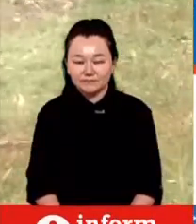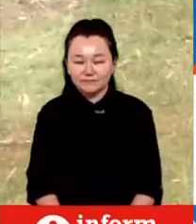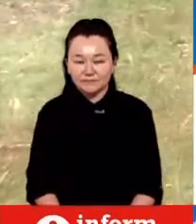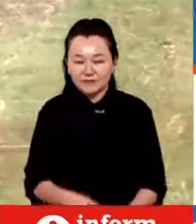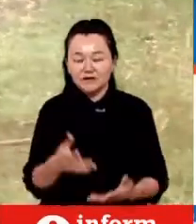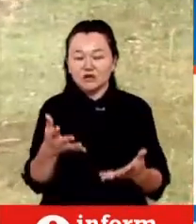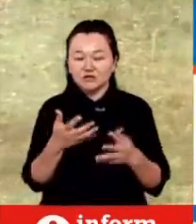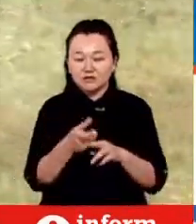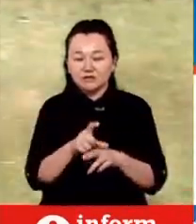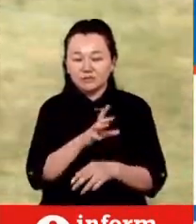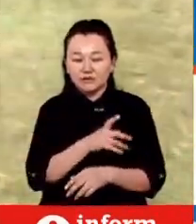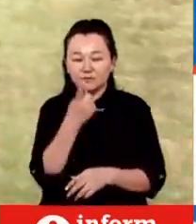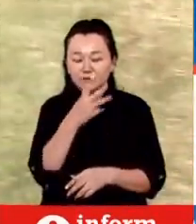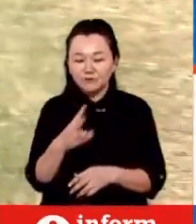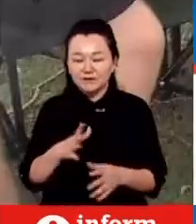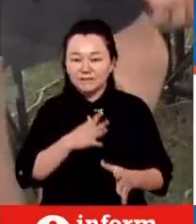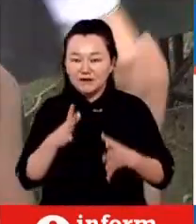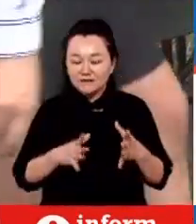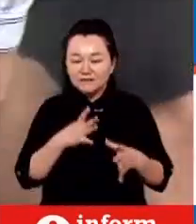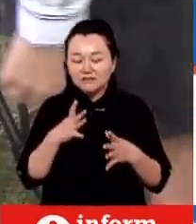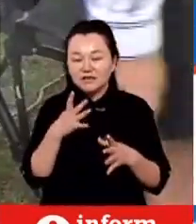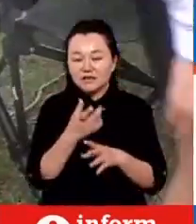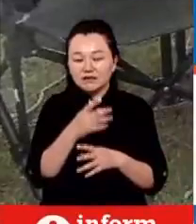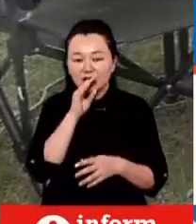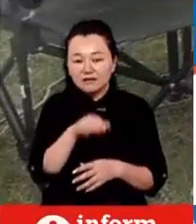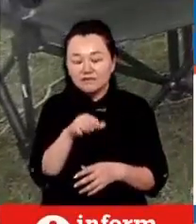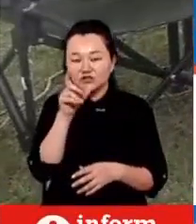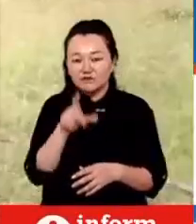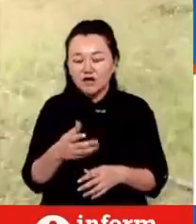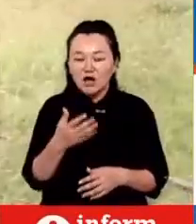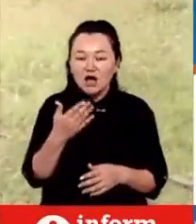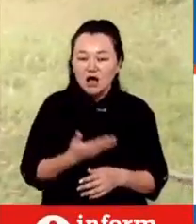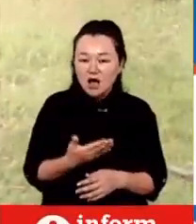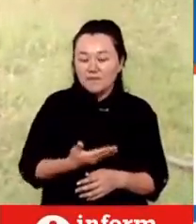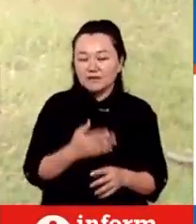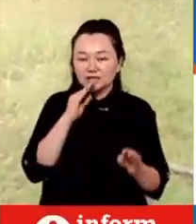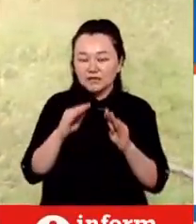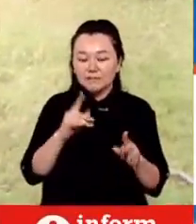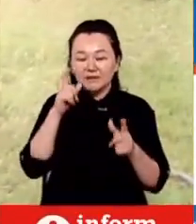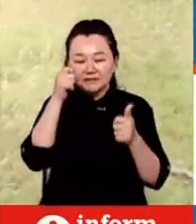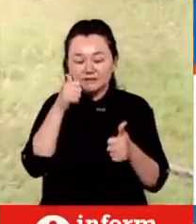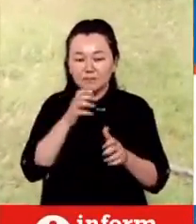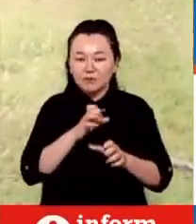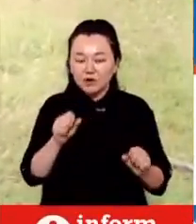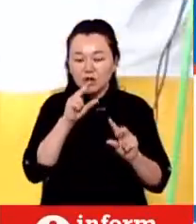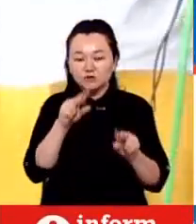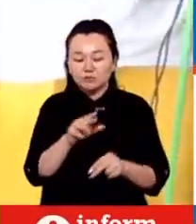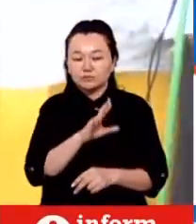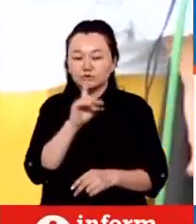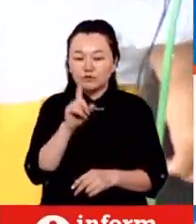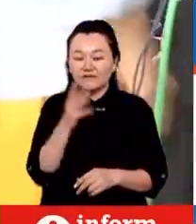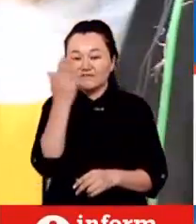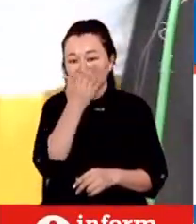естественно это была минутка импровизация талантливого актера несмотря на комедийный жанр создатели бельгис из баттерлар обещает что